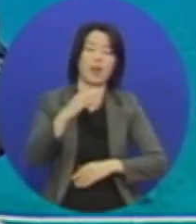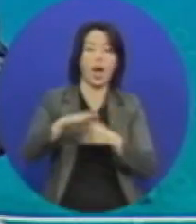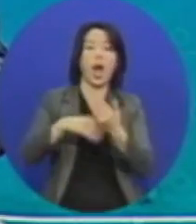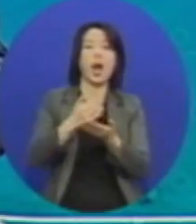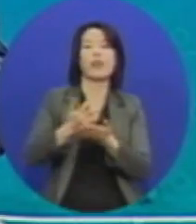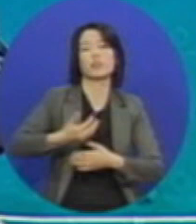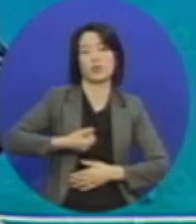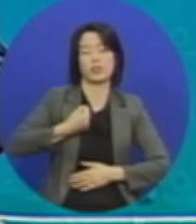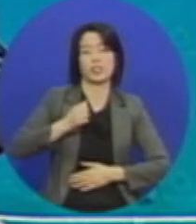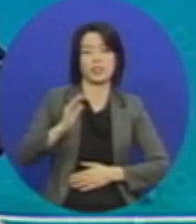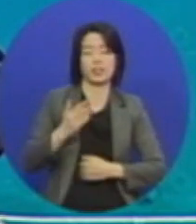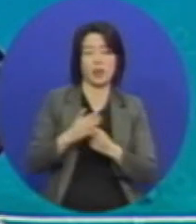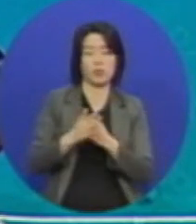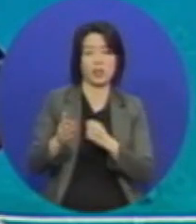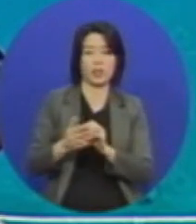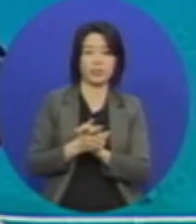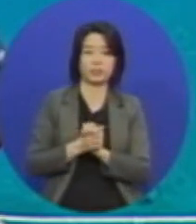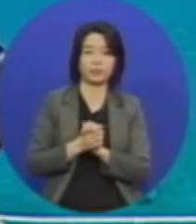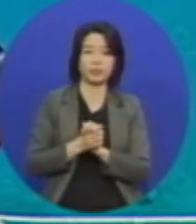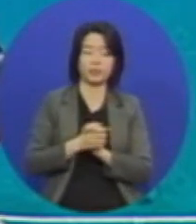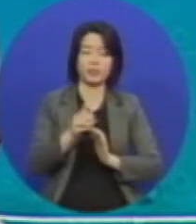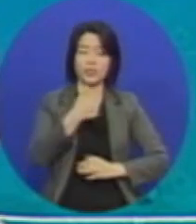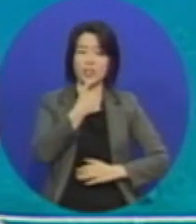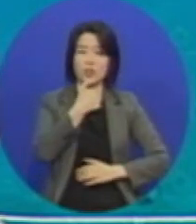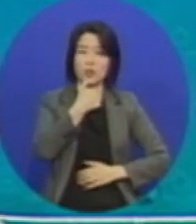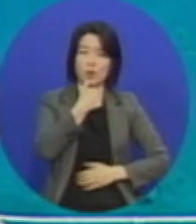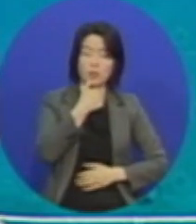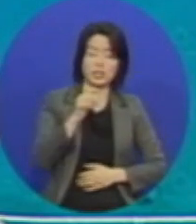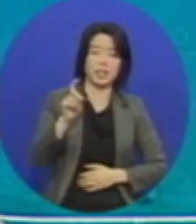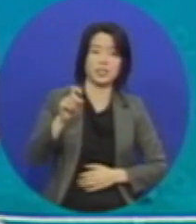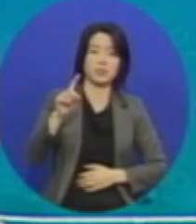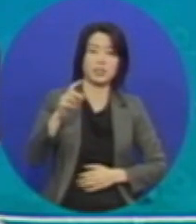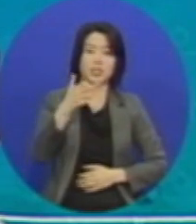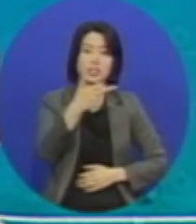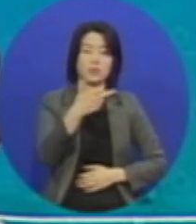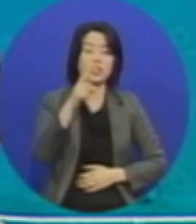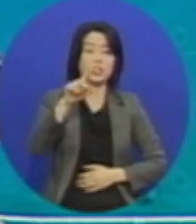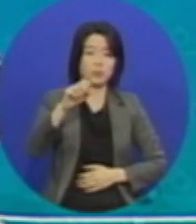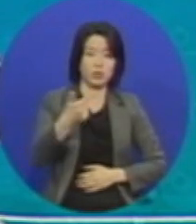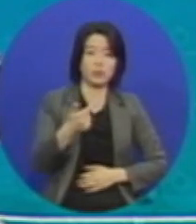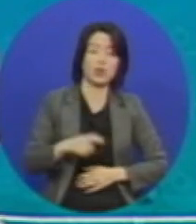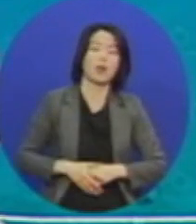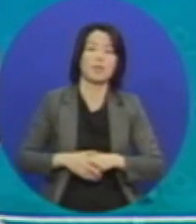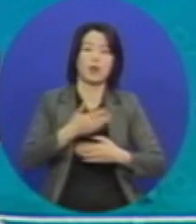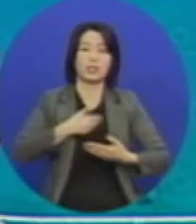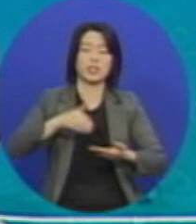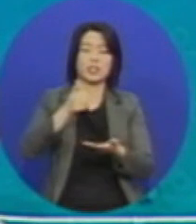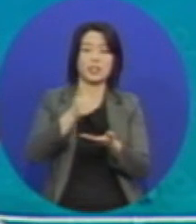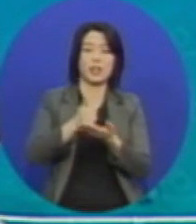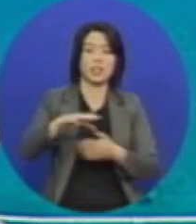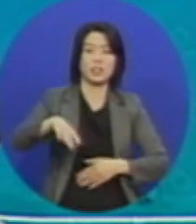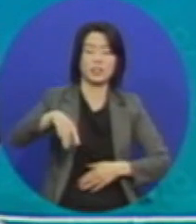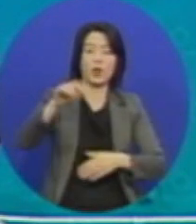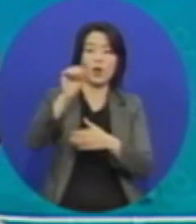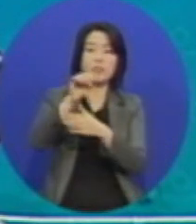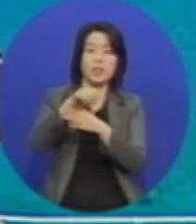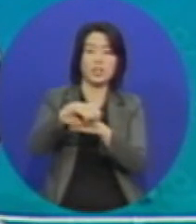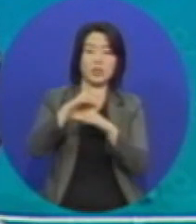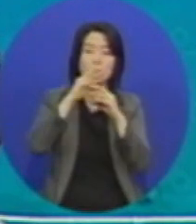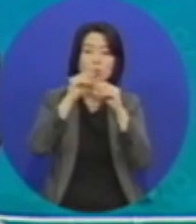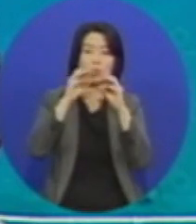것입니까 로마서 11장 16절에 제사하는 처음 익은 곡식 가루가